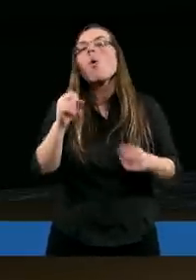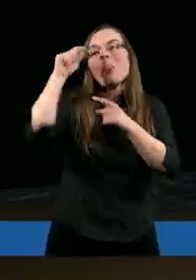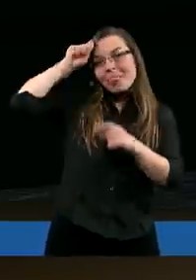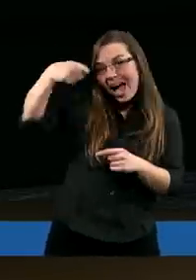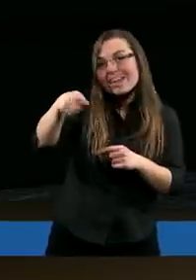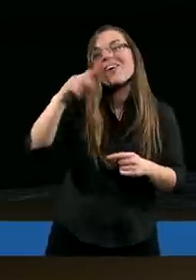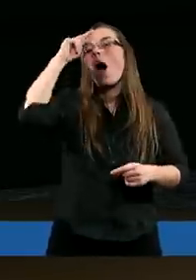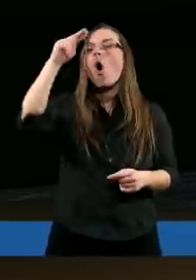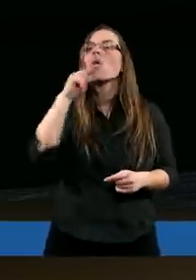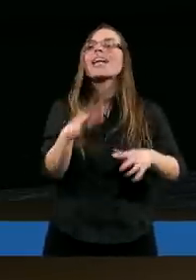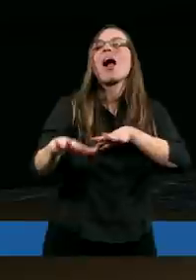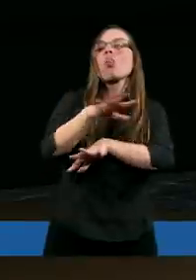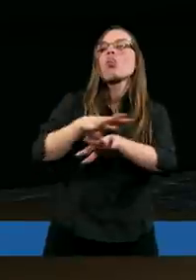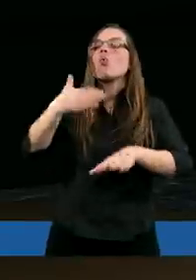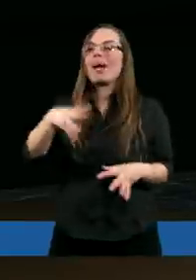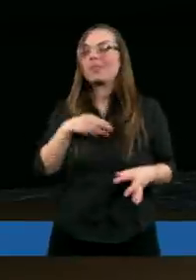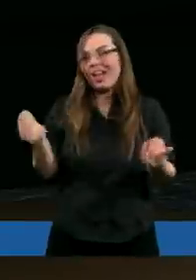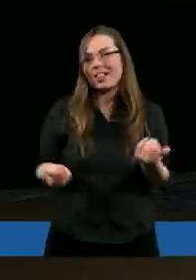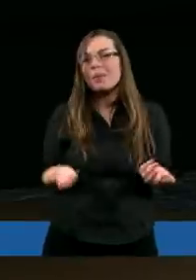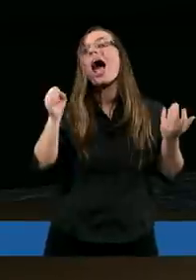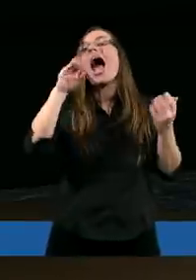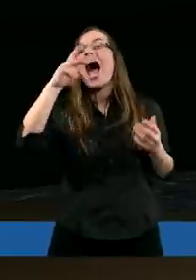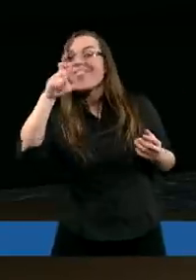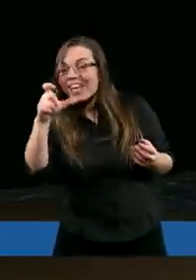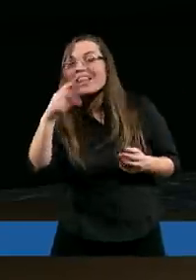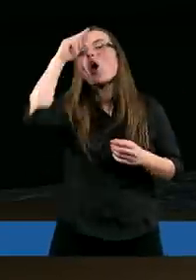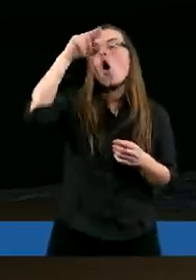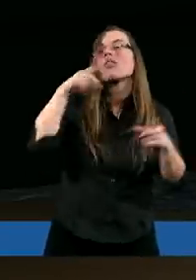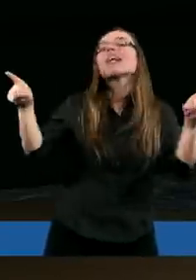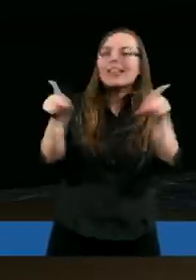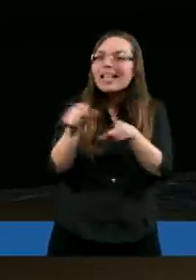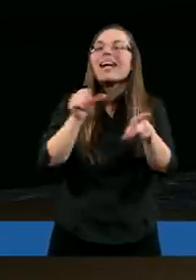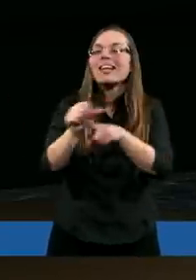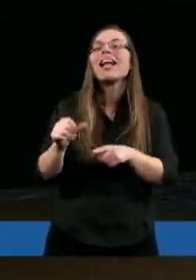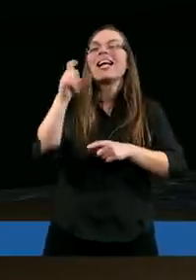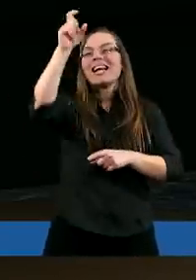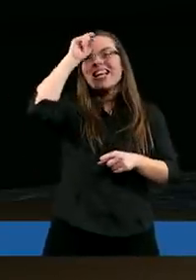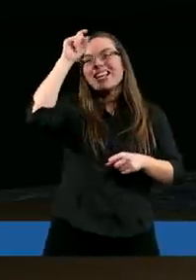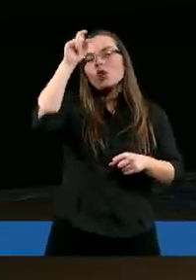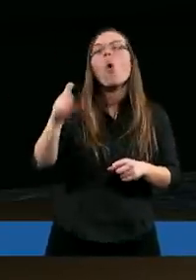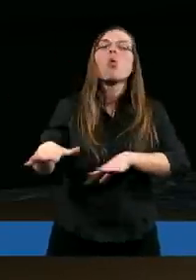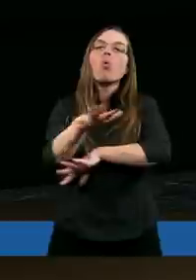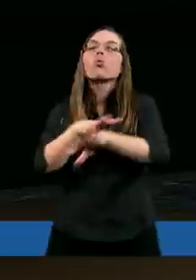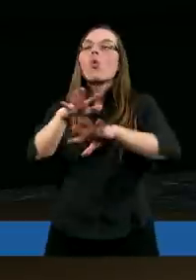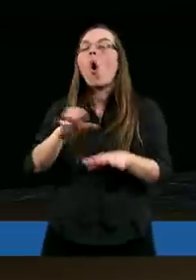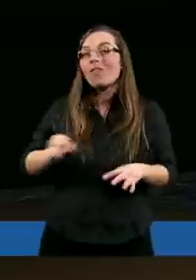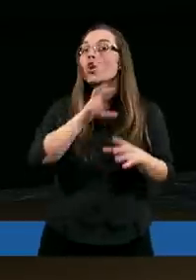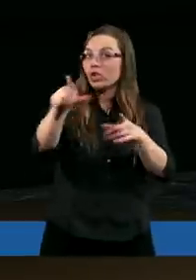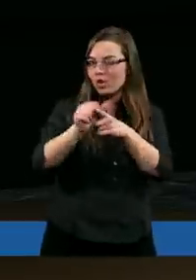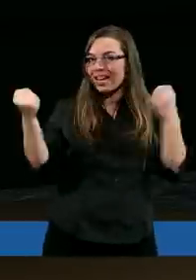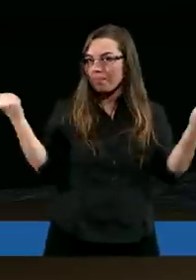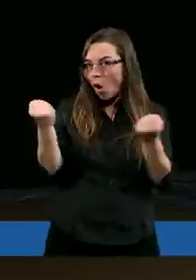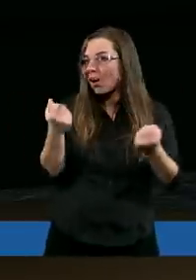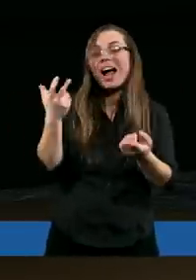duchem. A więc Ojciec też jest istotą duchową. Czy to znaczy, że jest mocą, a